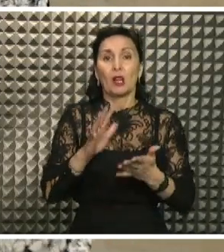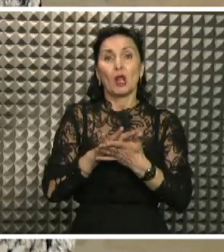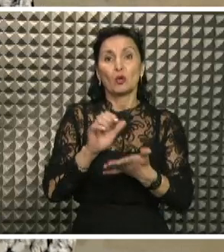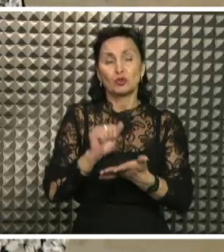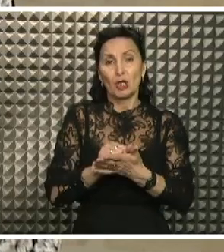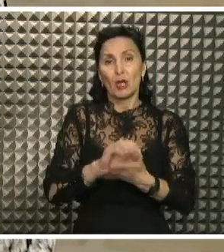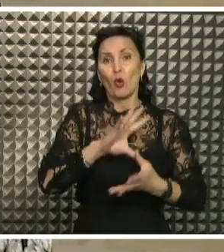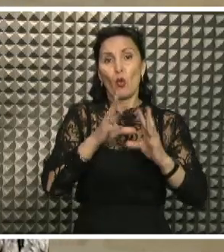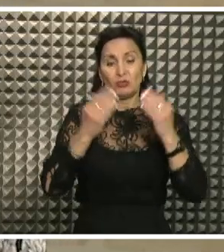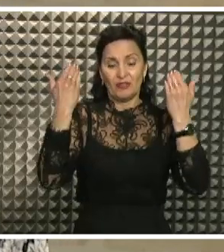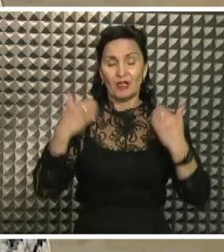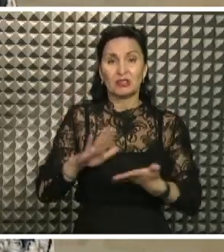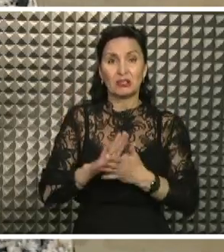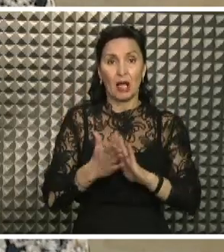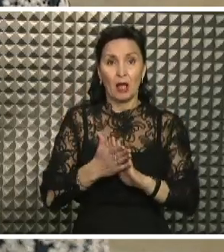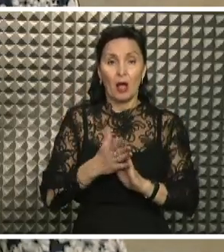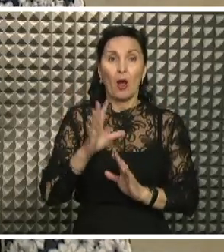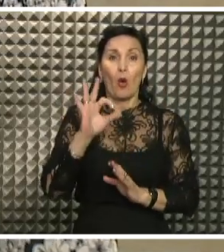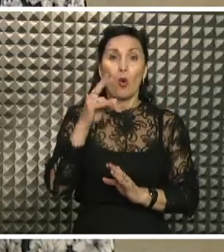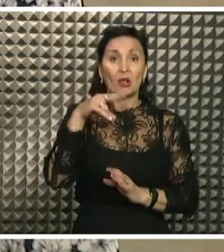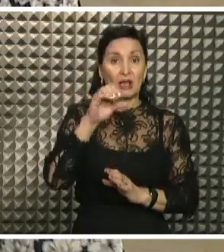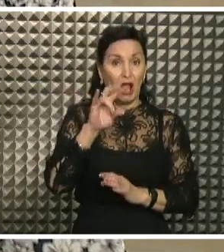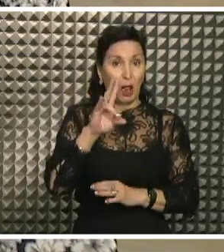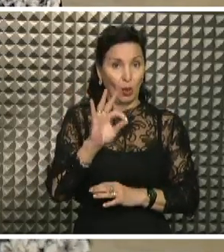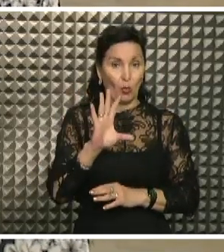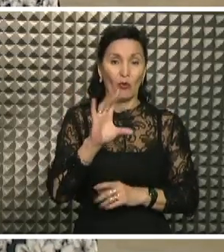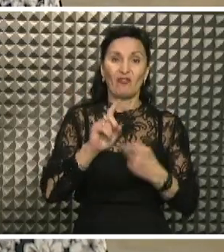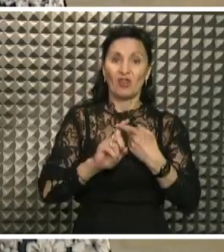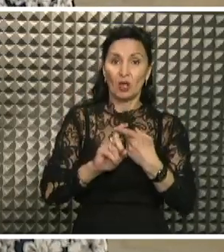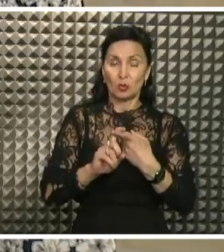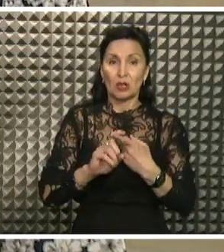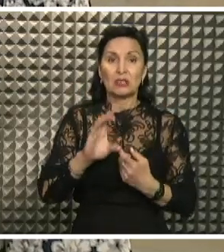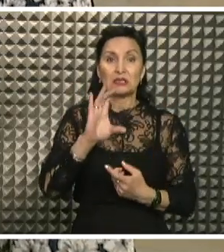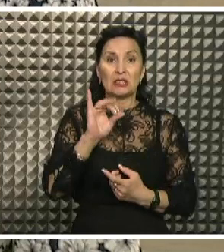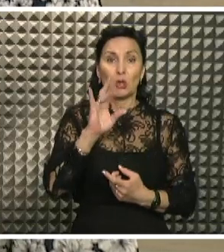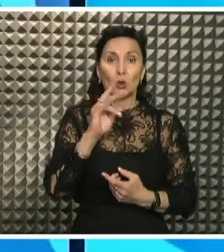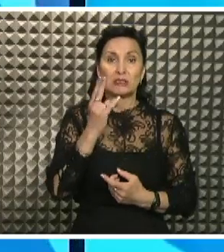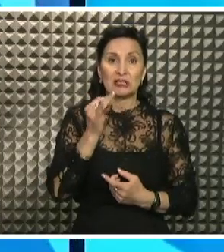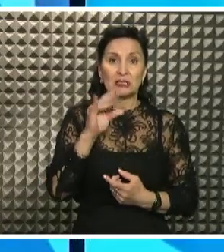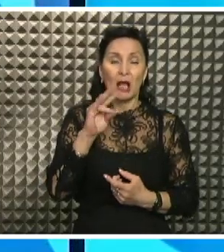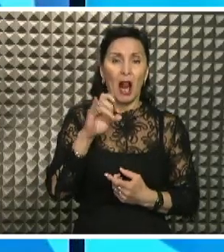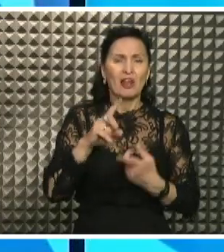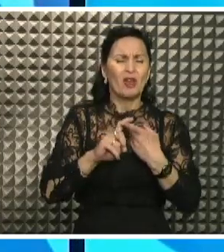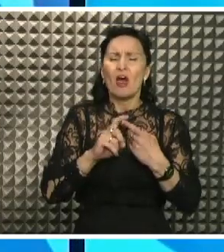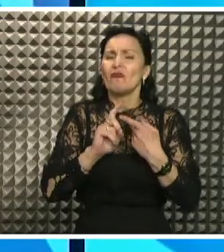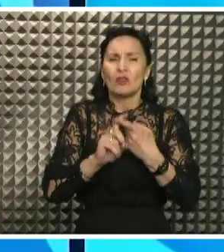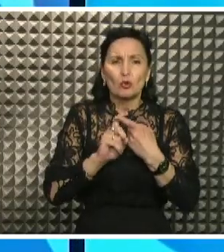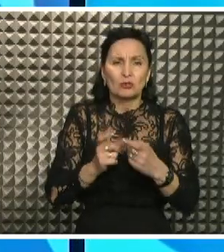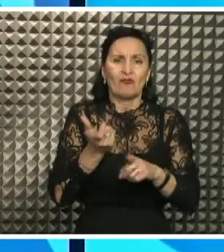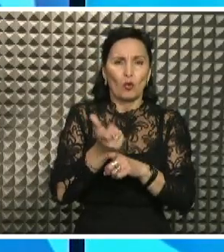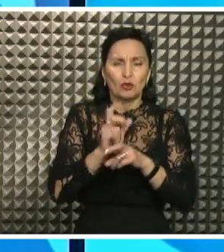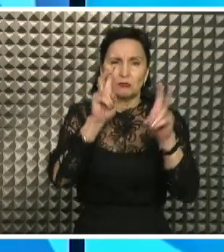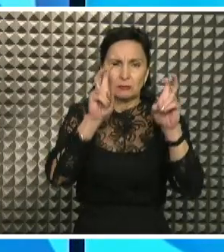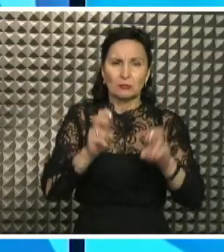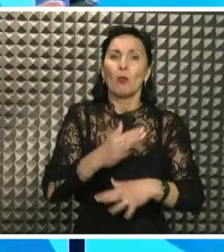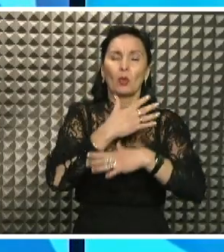нарушения общего состояния и так далее. Аденовирус, риносинцитиальный вирус. То есть много вирусов. То есть вирусов, да? Много, да. И